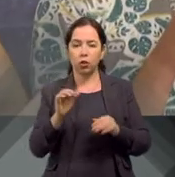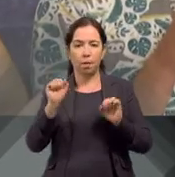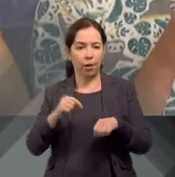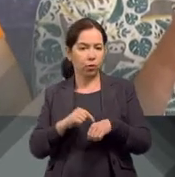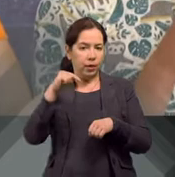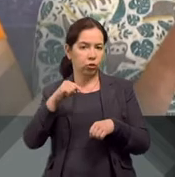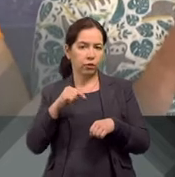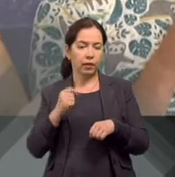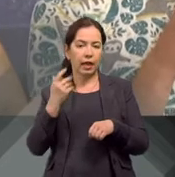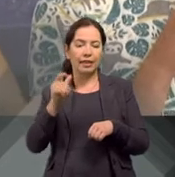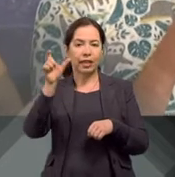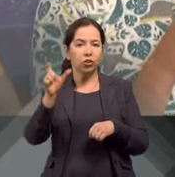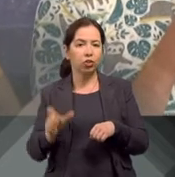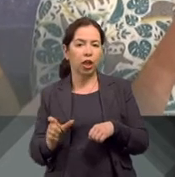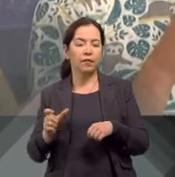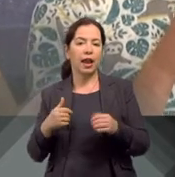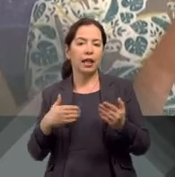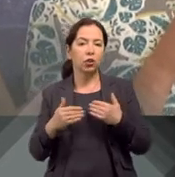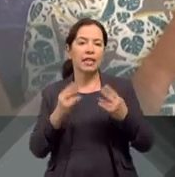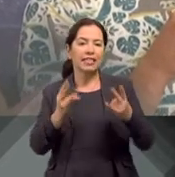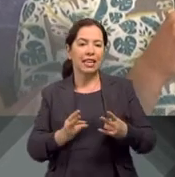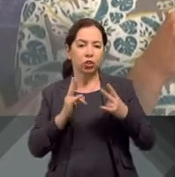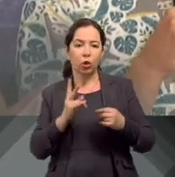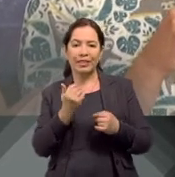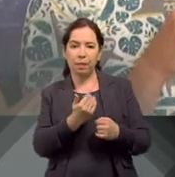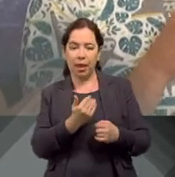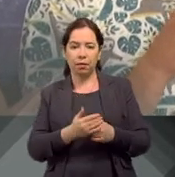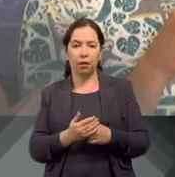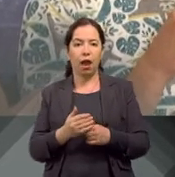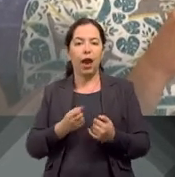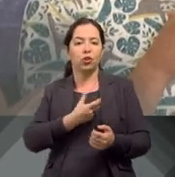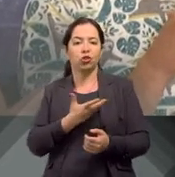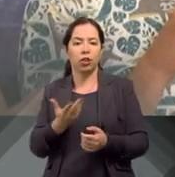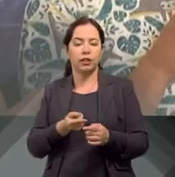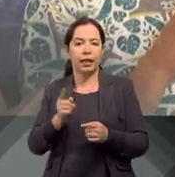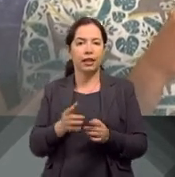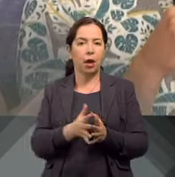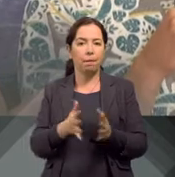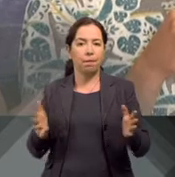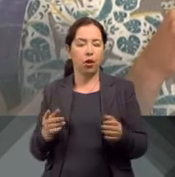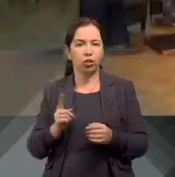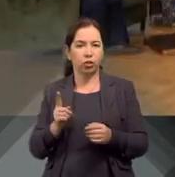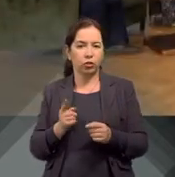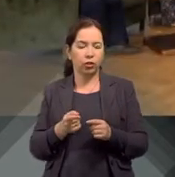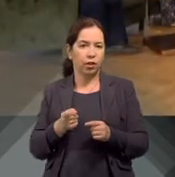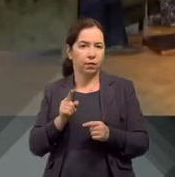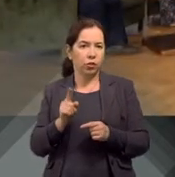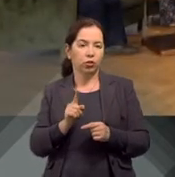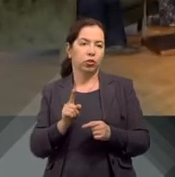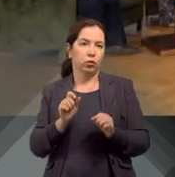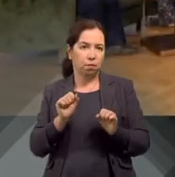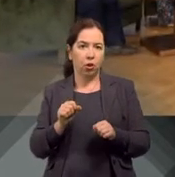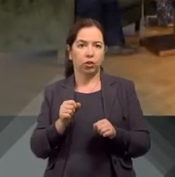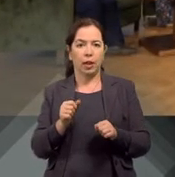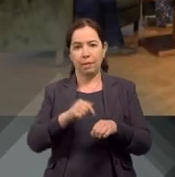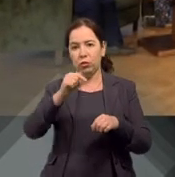когда человек как бы относится с нежностью к тебе. А щедрость – это уже более что-то материальное. Может попробовать на